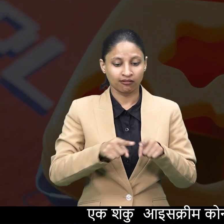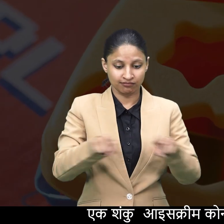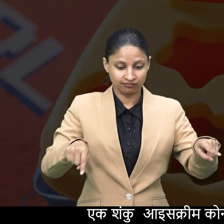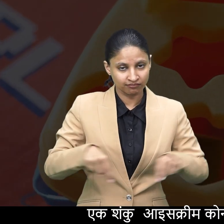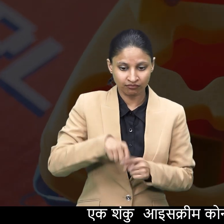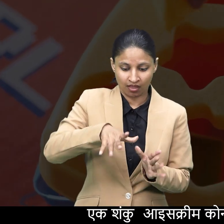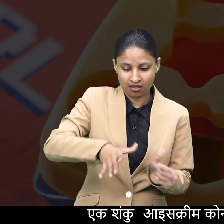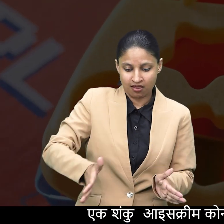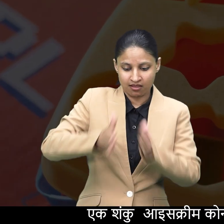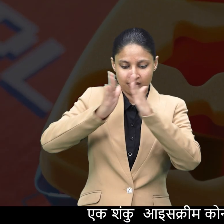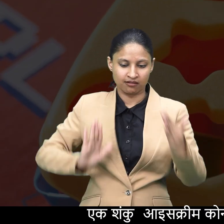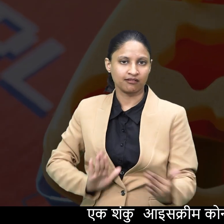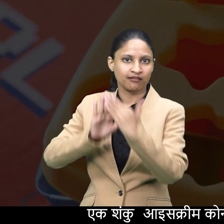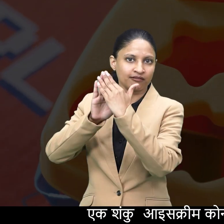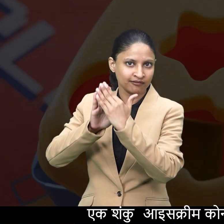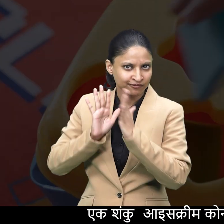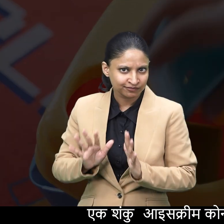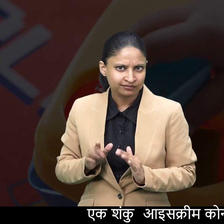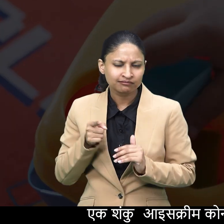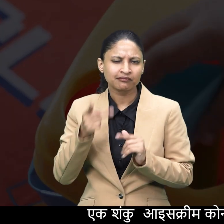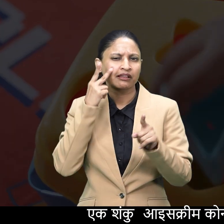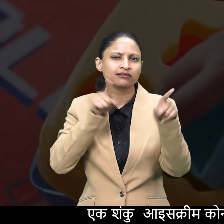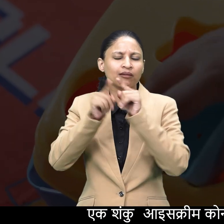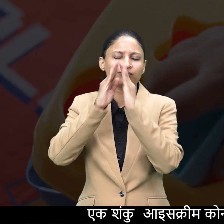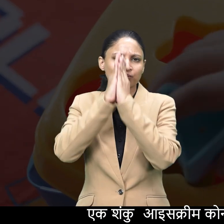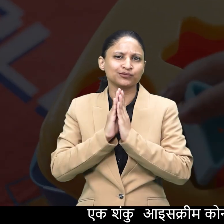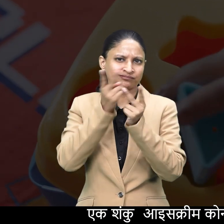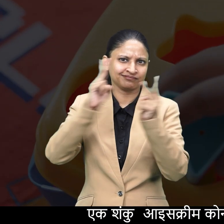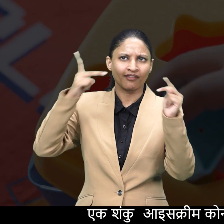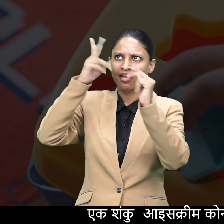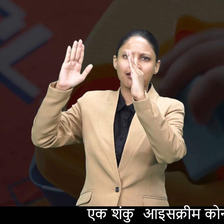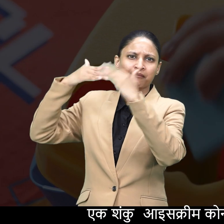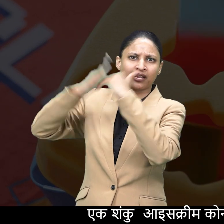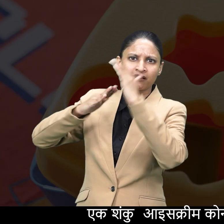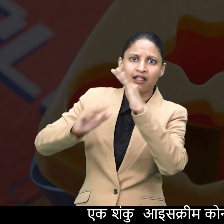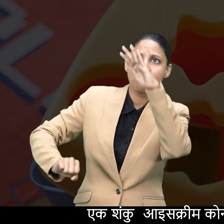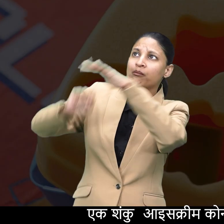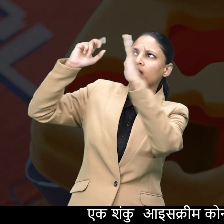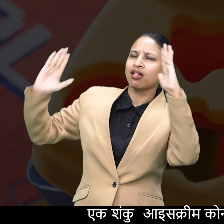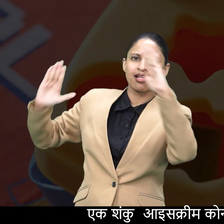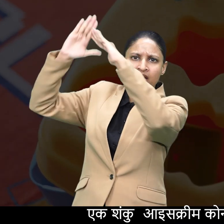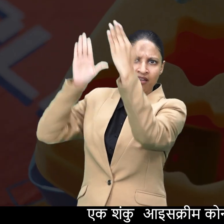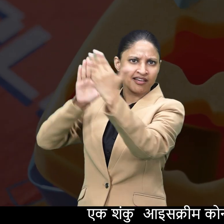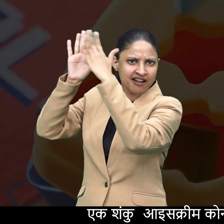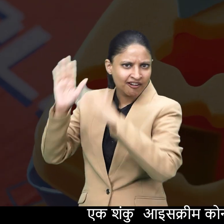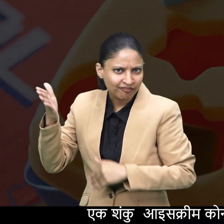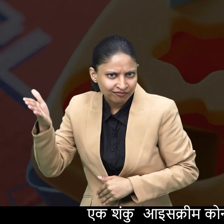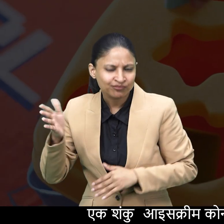और एक पिरामिड मंदिर के गुंबदों या मिस्र के पिरामिडों में देखा जा सकता है।